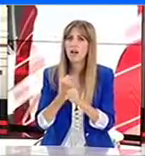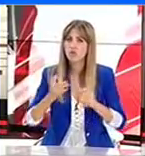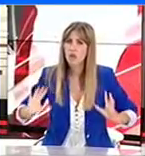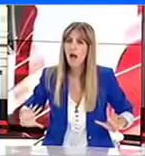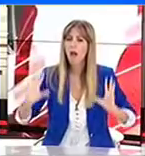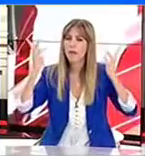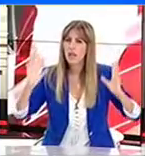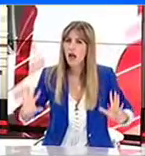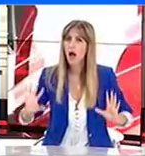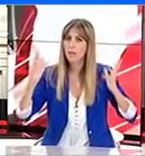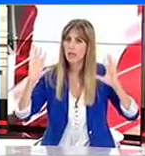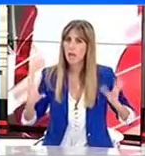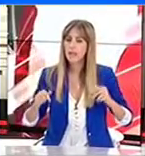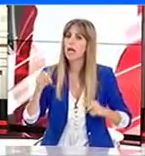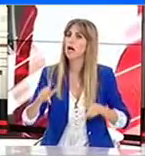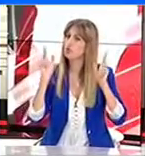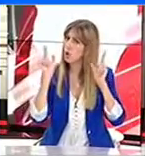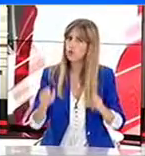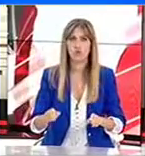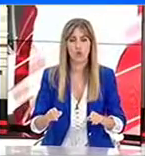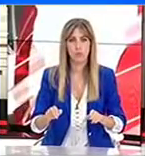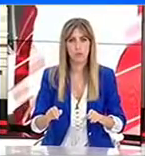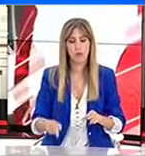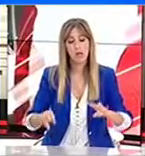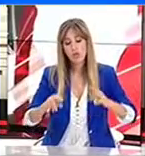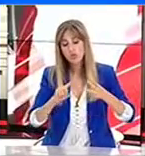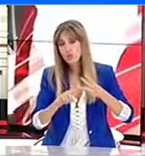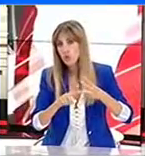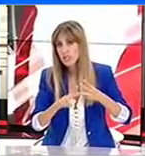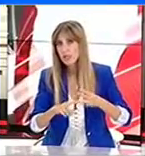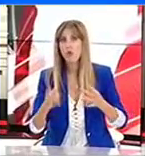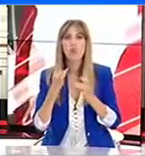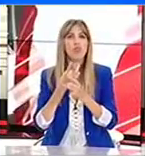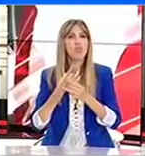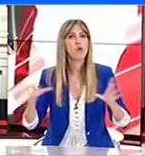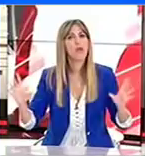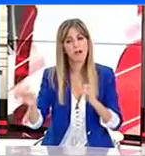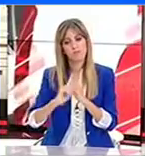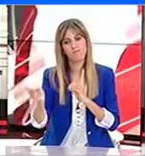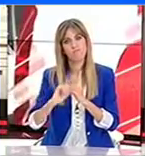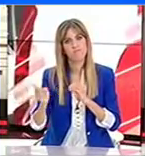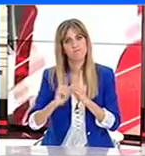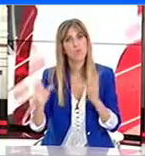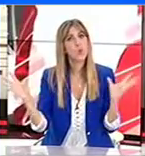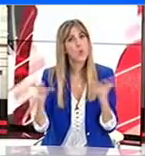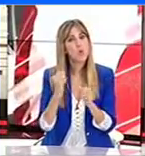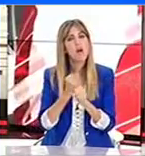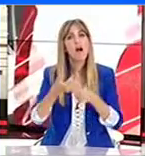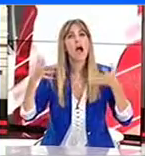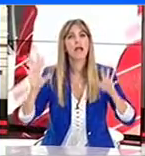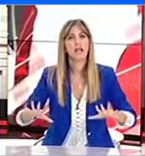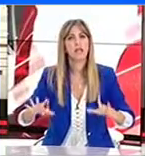Έγινε μια πολύ σοβαρή προσπάθεια και εφαρμόζεται η δωρεάν μετακίνηση των ανέργων και ότι αυτή τη